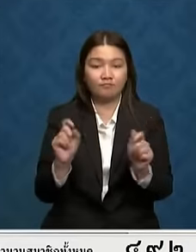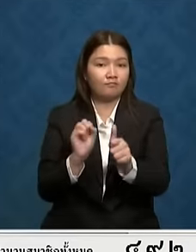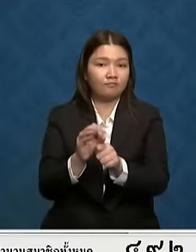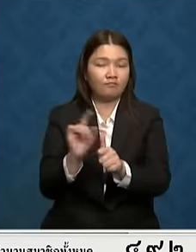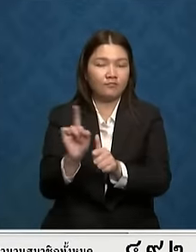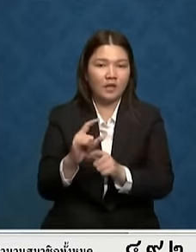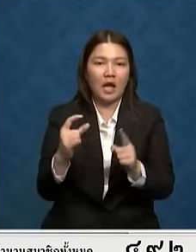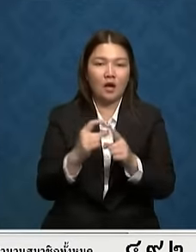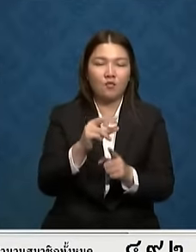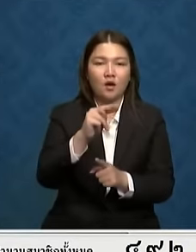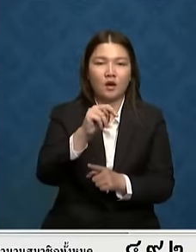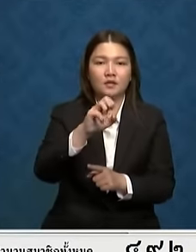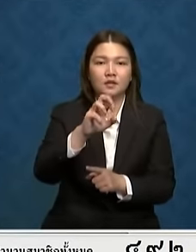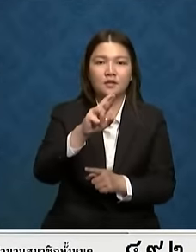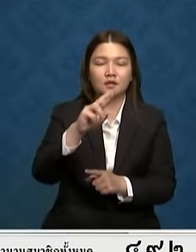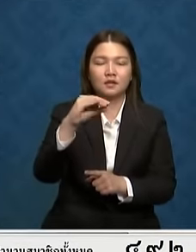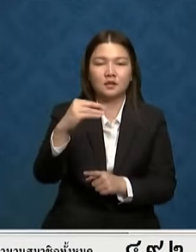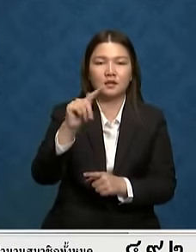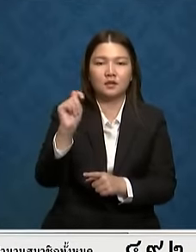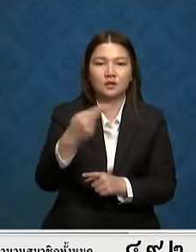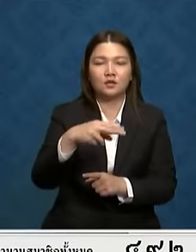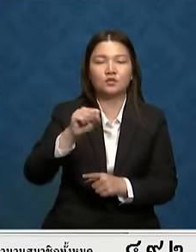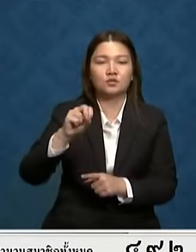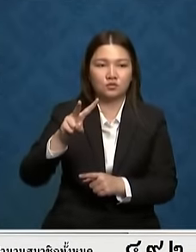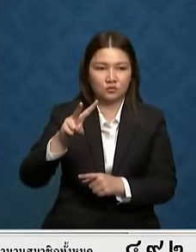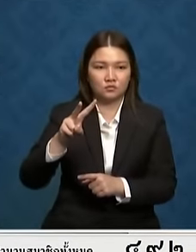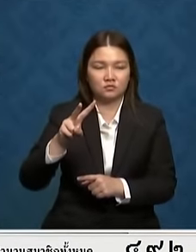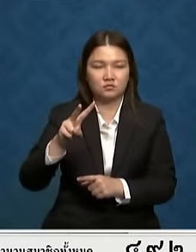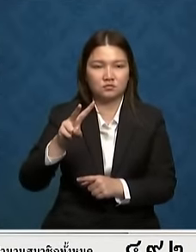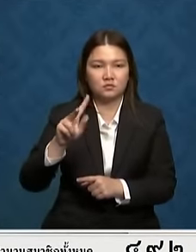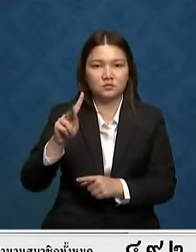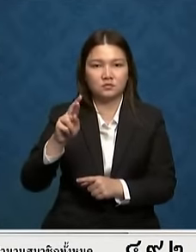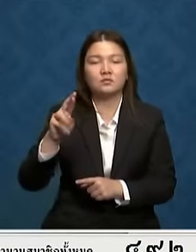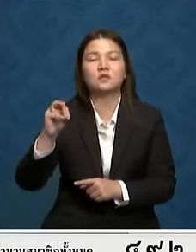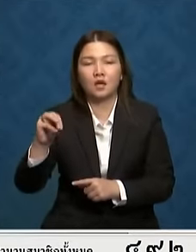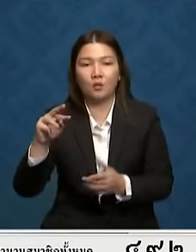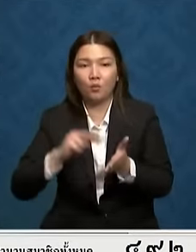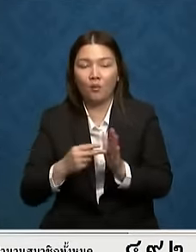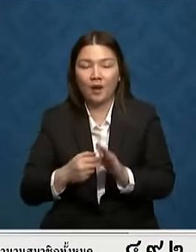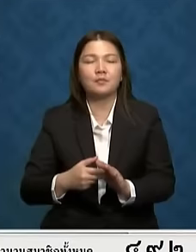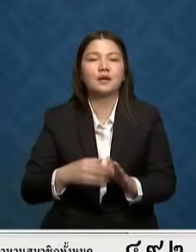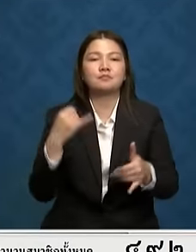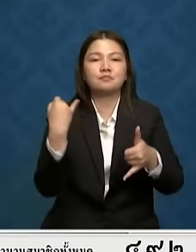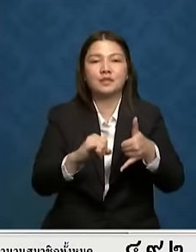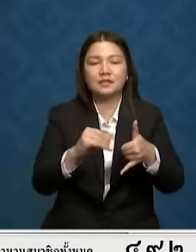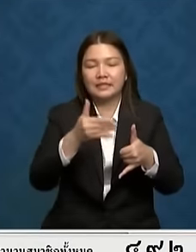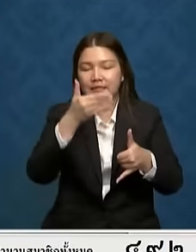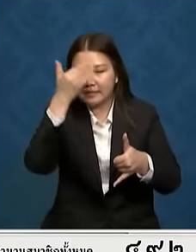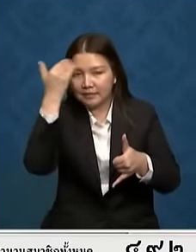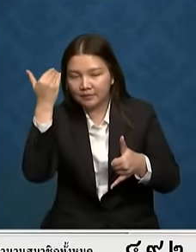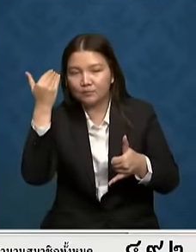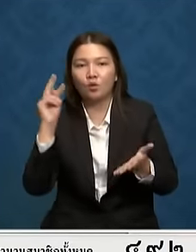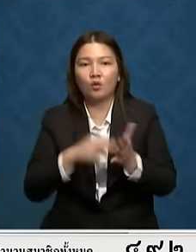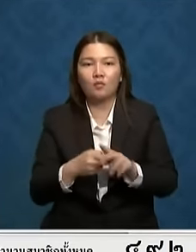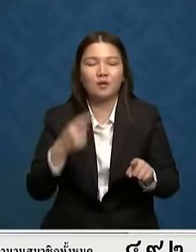ว่านิรโทษกรรมคือการลืมการลืมความผิดการลืมความขัด